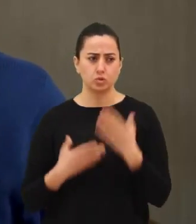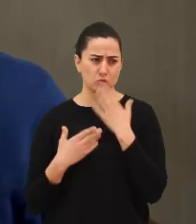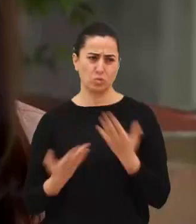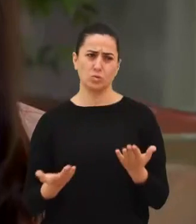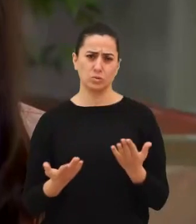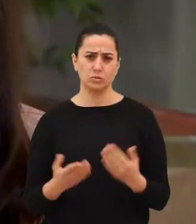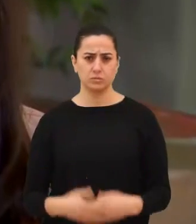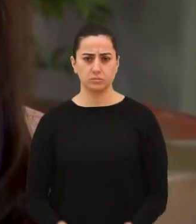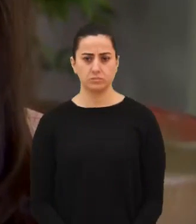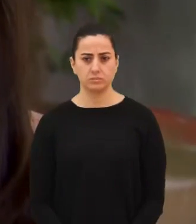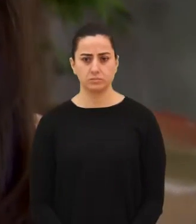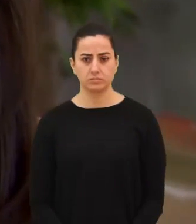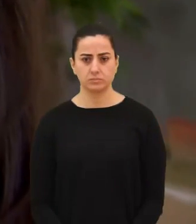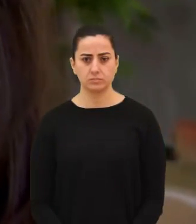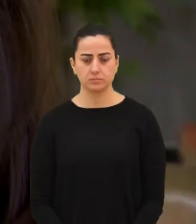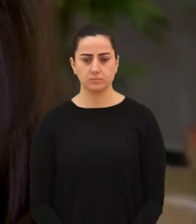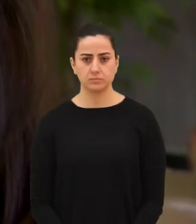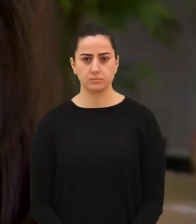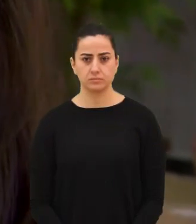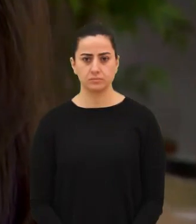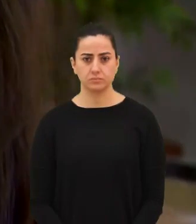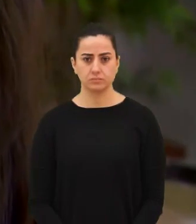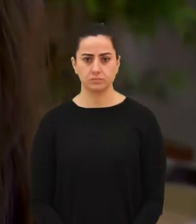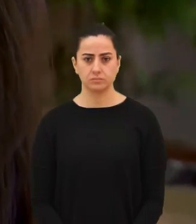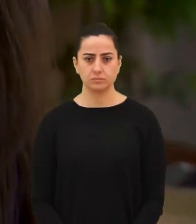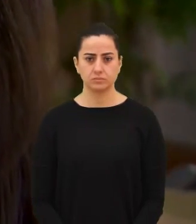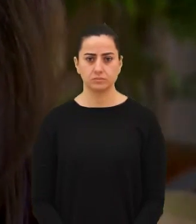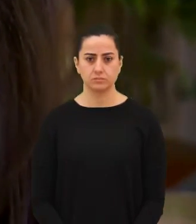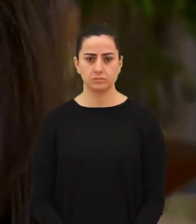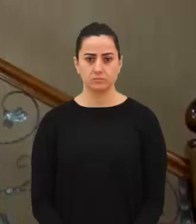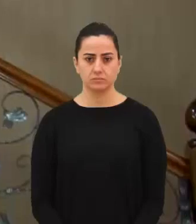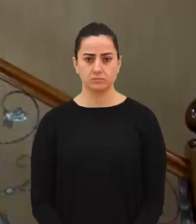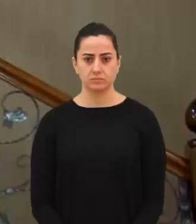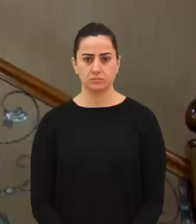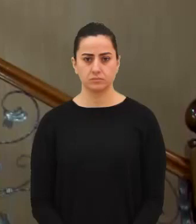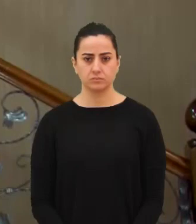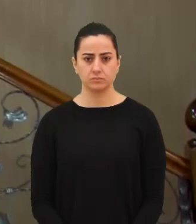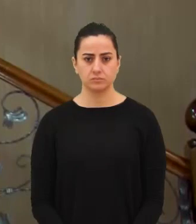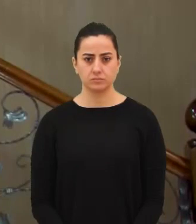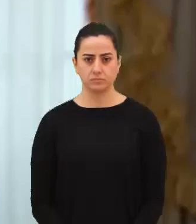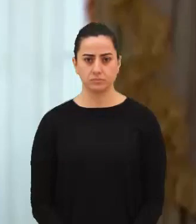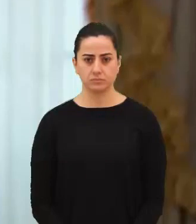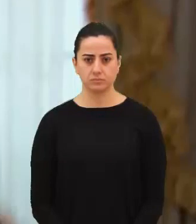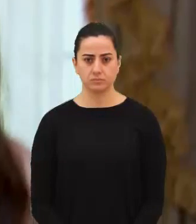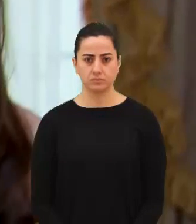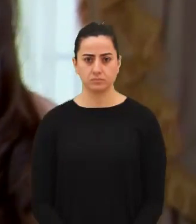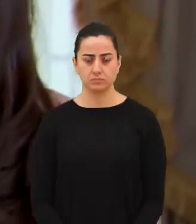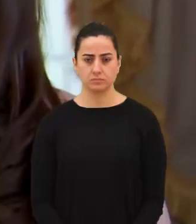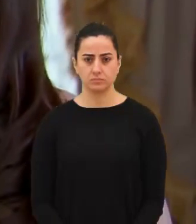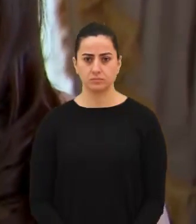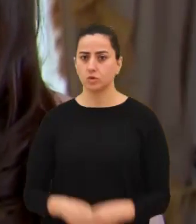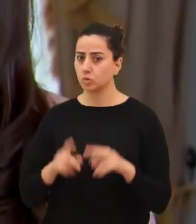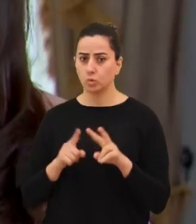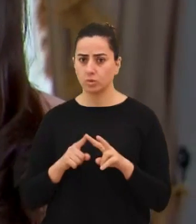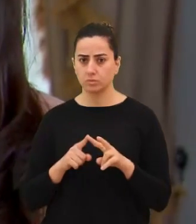artık. Biricik hala yaşadığı şokun etkisinde öylece donup kalmış. Birden ayağa fırladı.